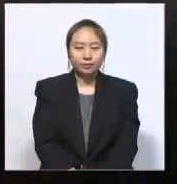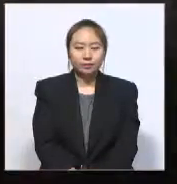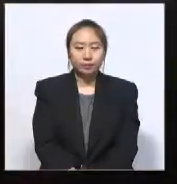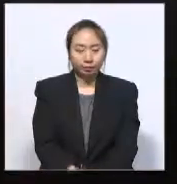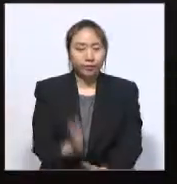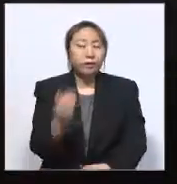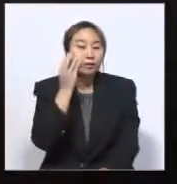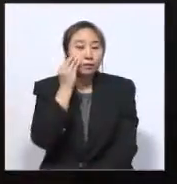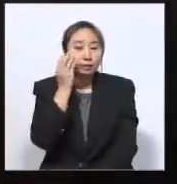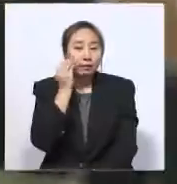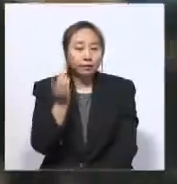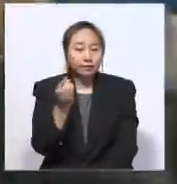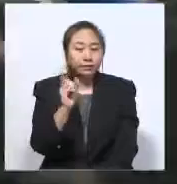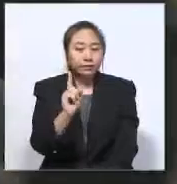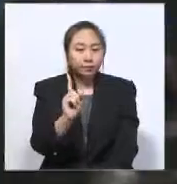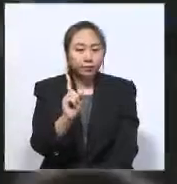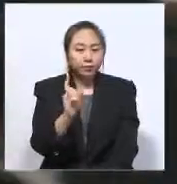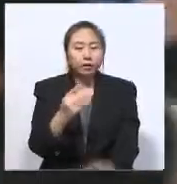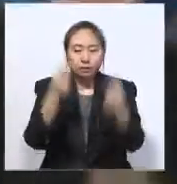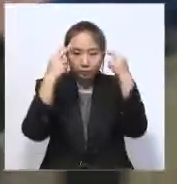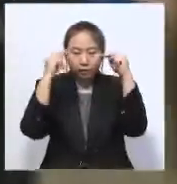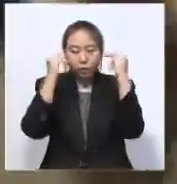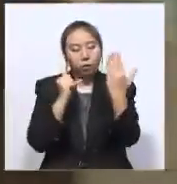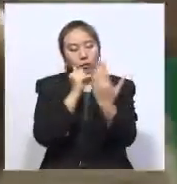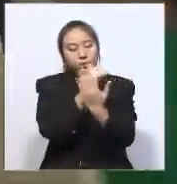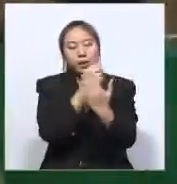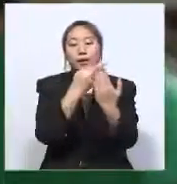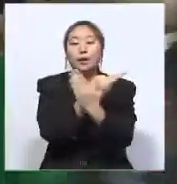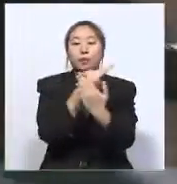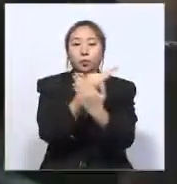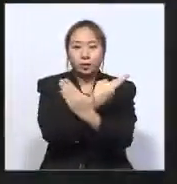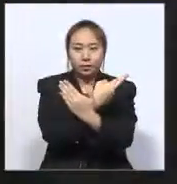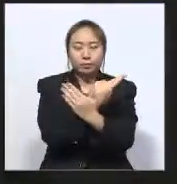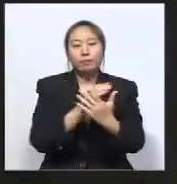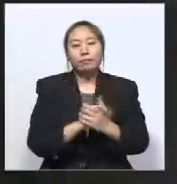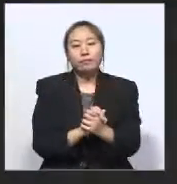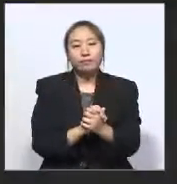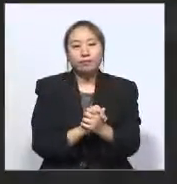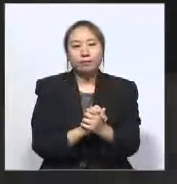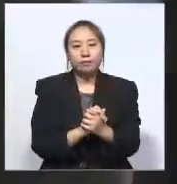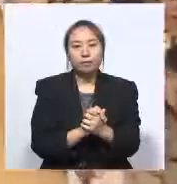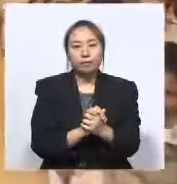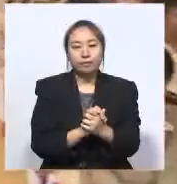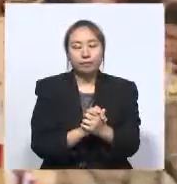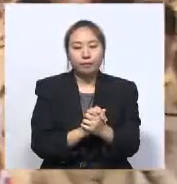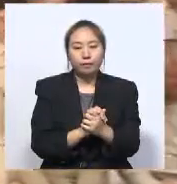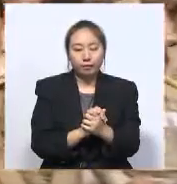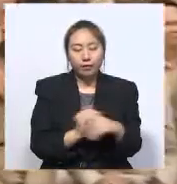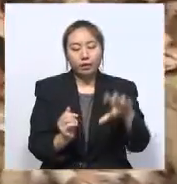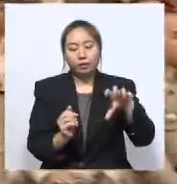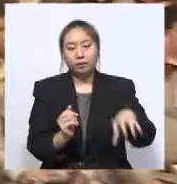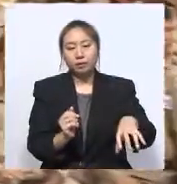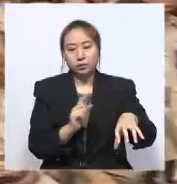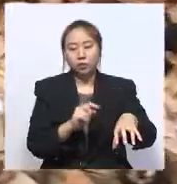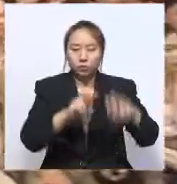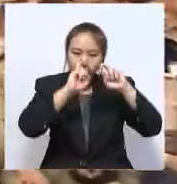เหตุการณ์น่ารักนี้นะคะเกิดขึ้นในการลงพื้นที่ที่จังหวัดราชบุรีของพลเอกประยุทธ์จันทร์โอชานายกรัฐมนตรีที่ศูนย์ศึกษา